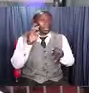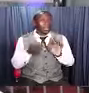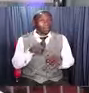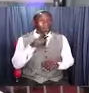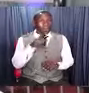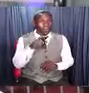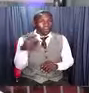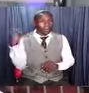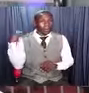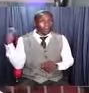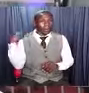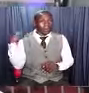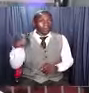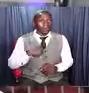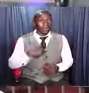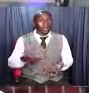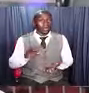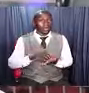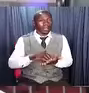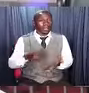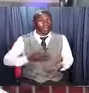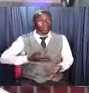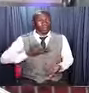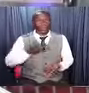been indebted I will pay for them.